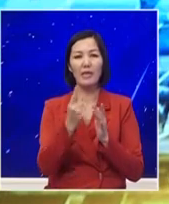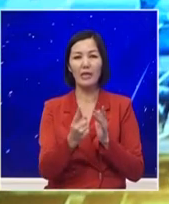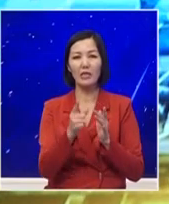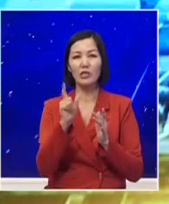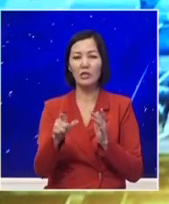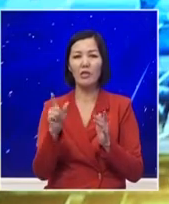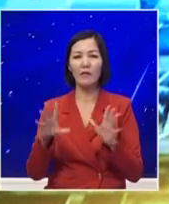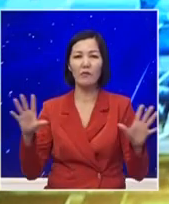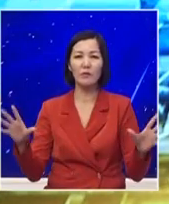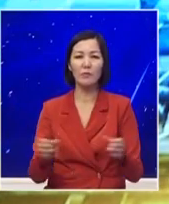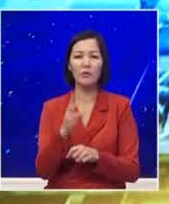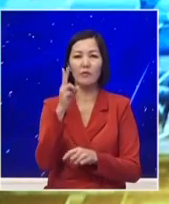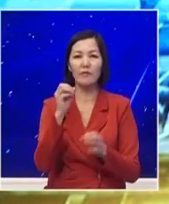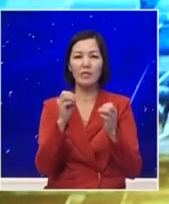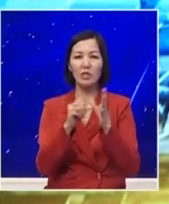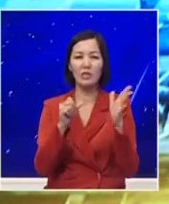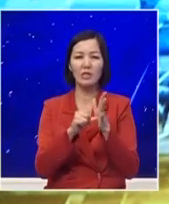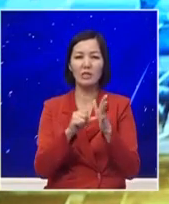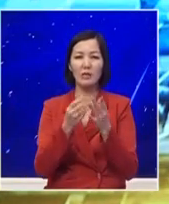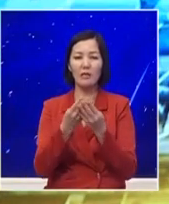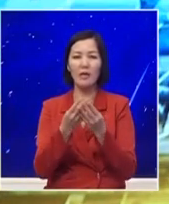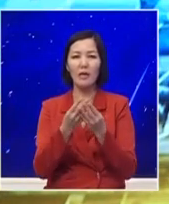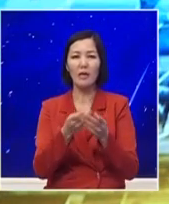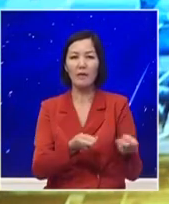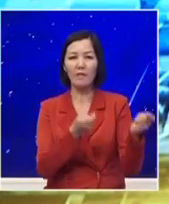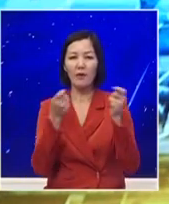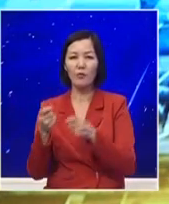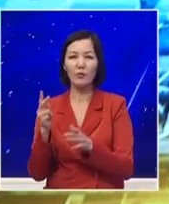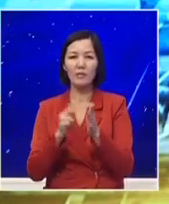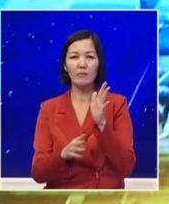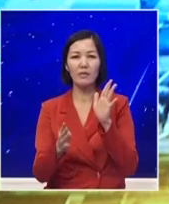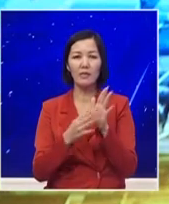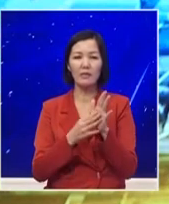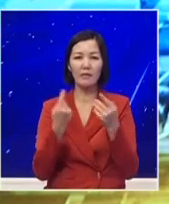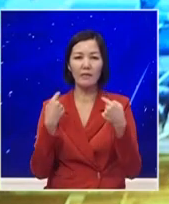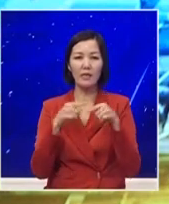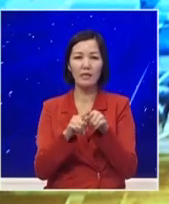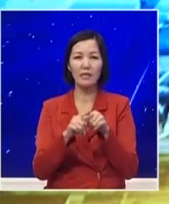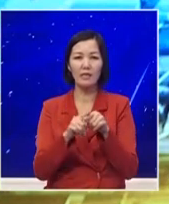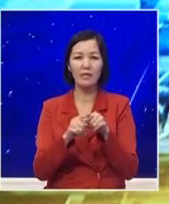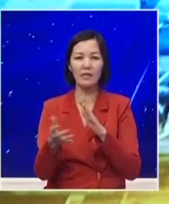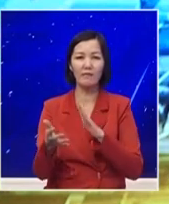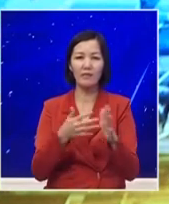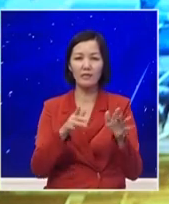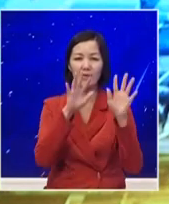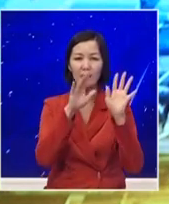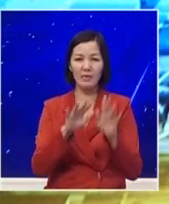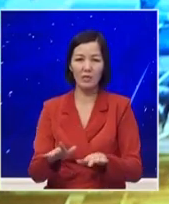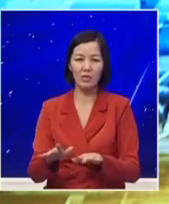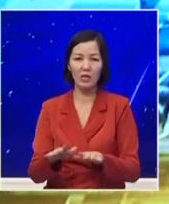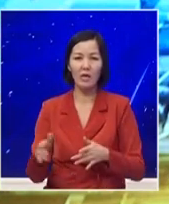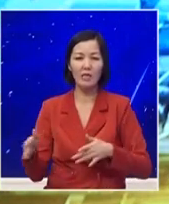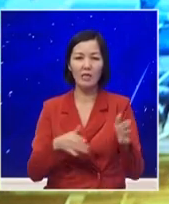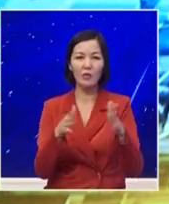61 человек спасен, 216 эвакуировано и 79 единиц автотехники вызволено из снежных заносов